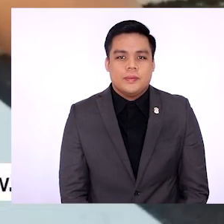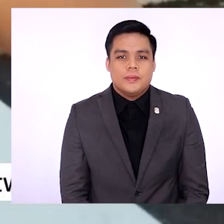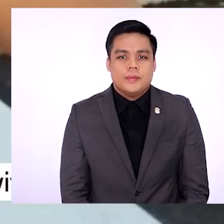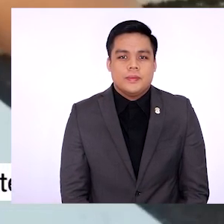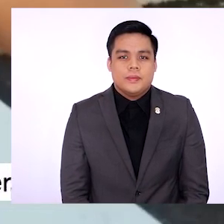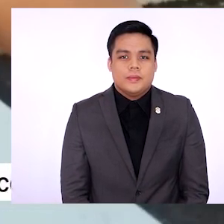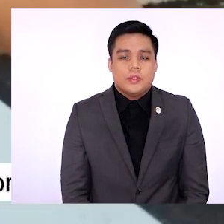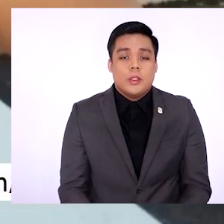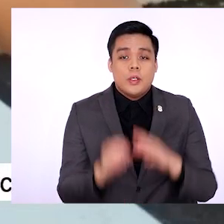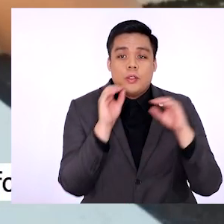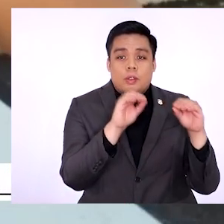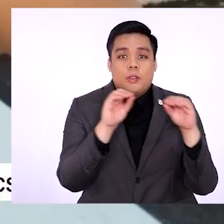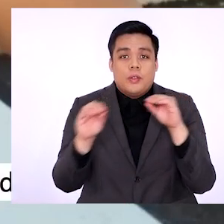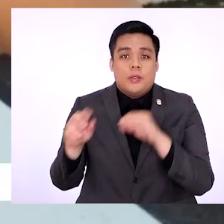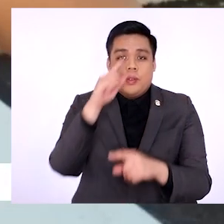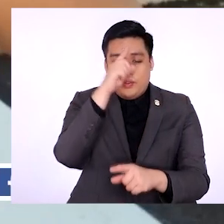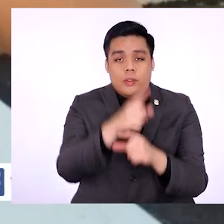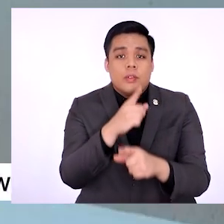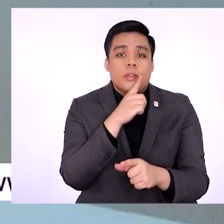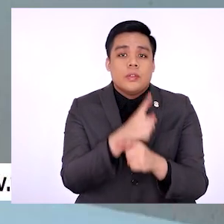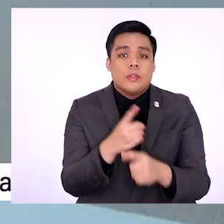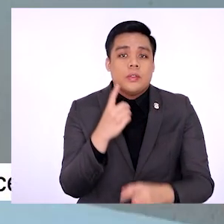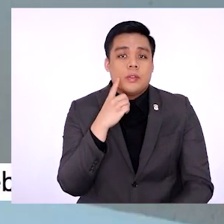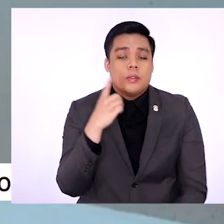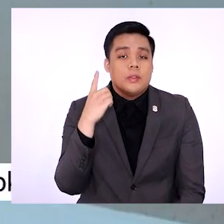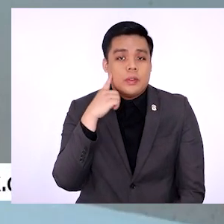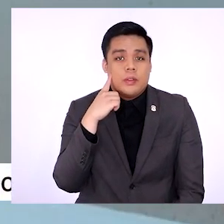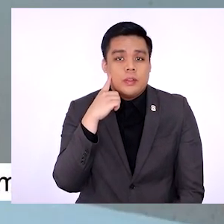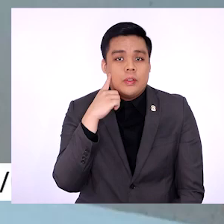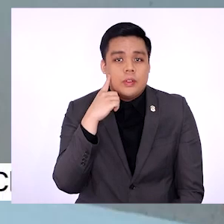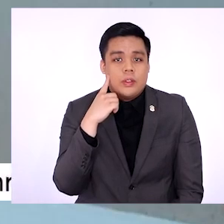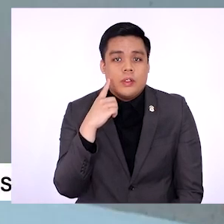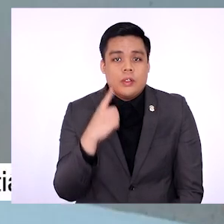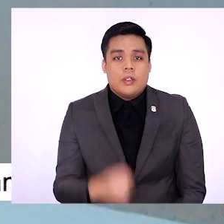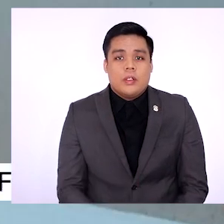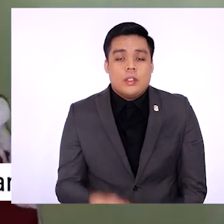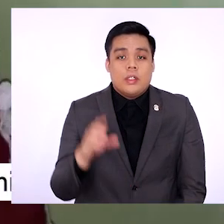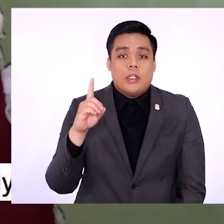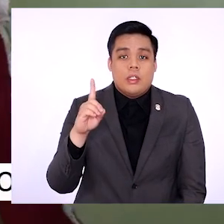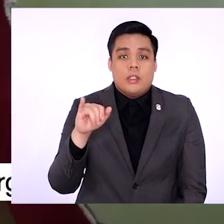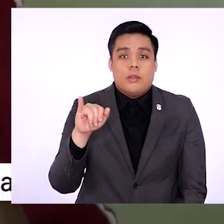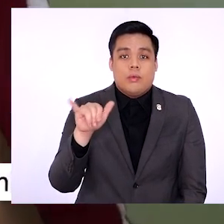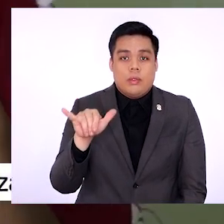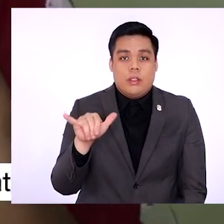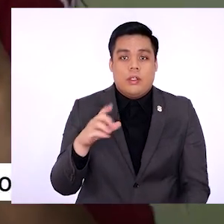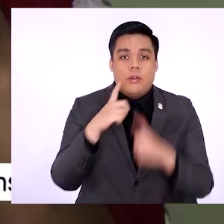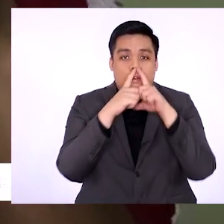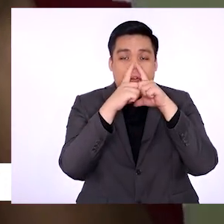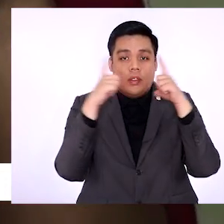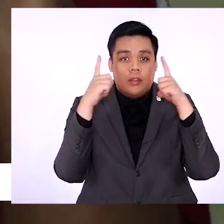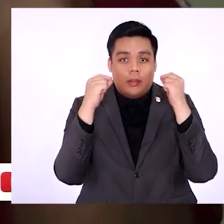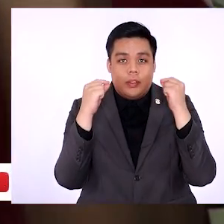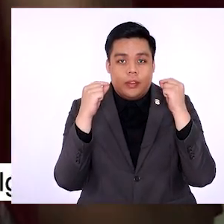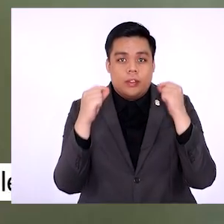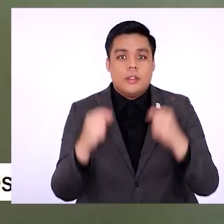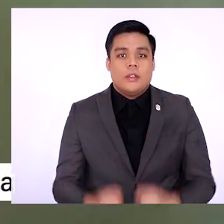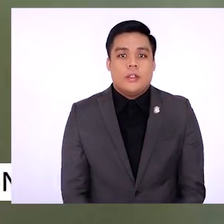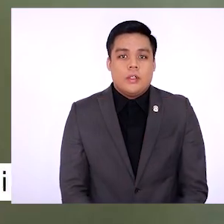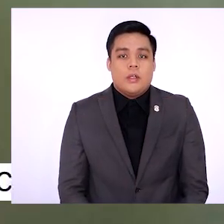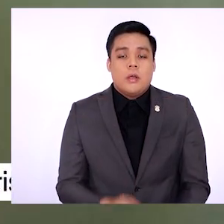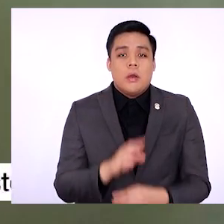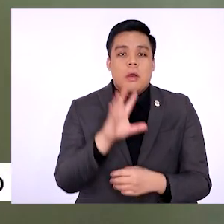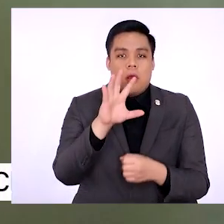deaf. Tinuruan din ang mga kapatid na deaf at ang iba pang mga kapatid ng do-it-yourself o DIY face mask na kanilang